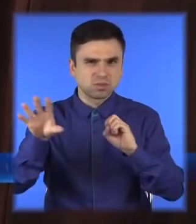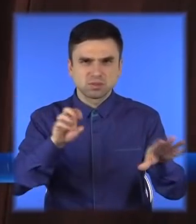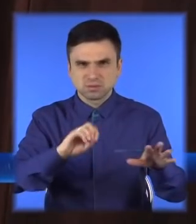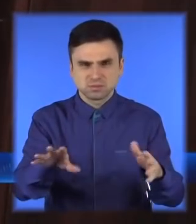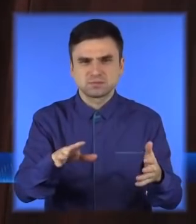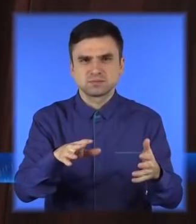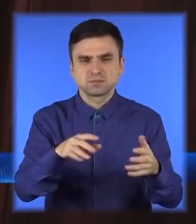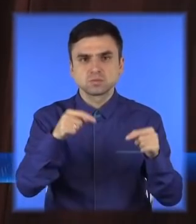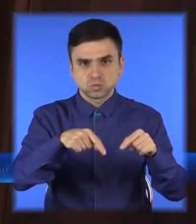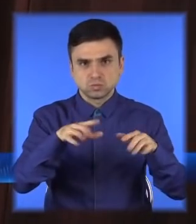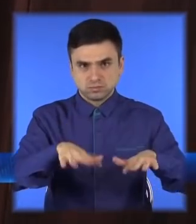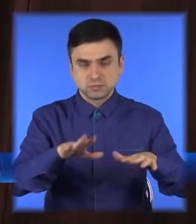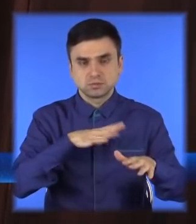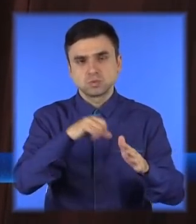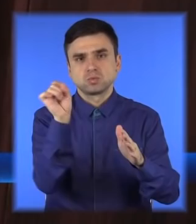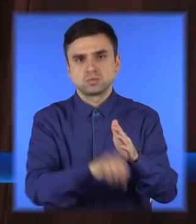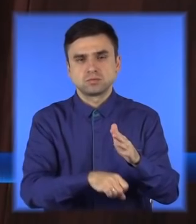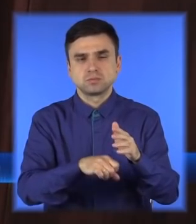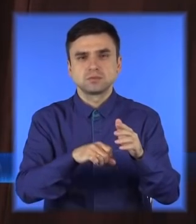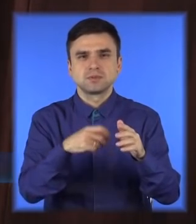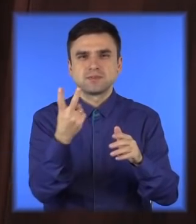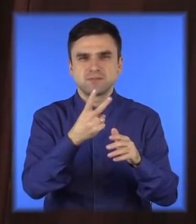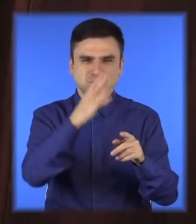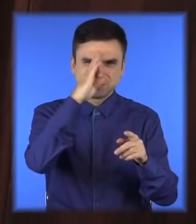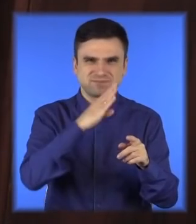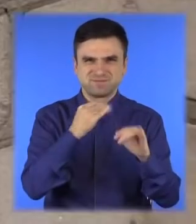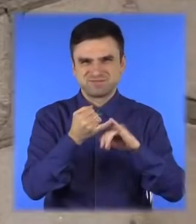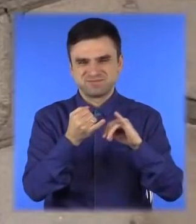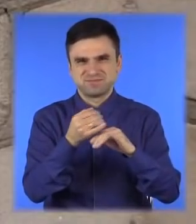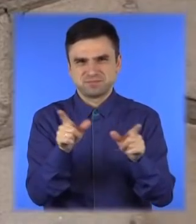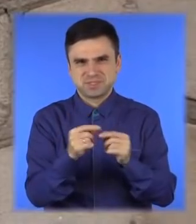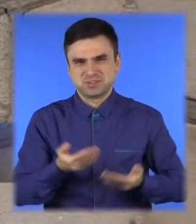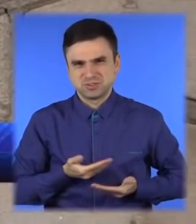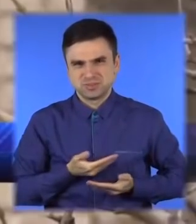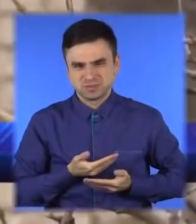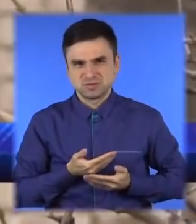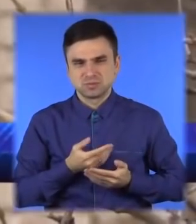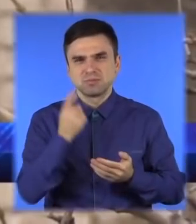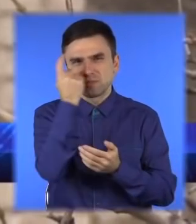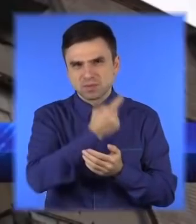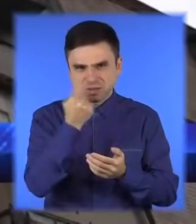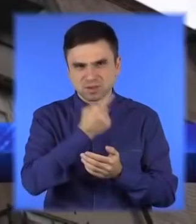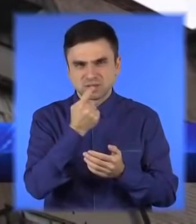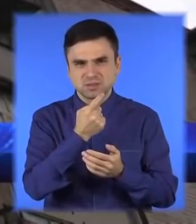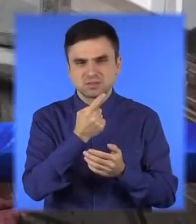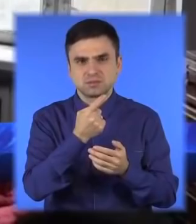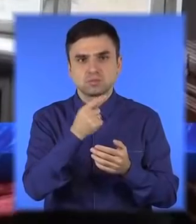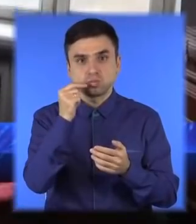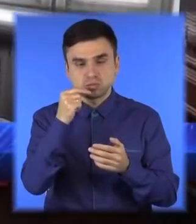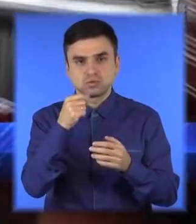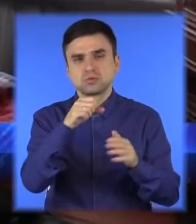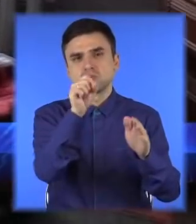Чоловік забив кулаками кохану до смерті. Обидва були на підпитку. Вулиця Тополина – звичайний будинок. Але на